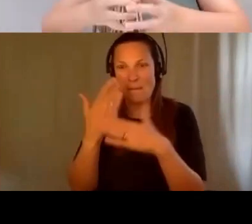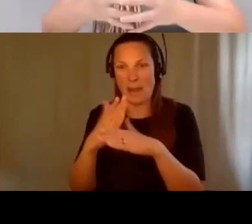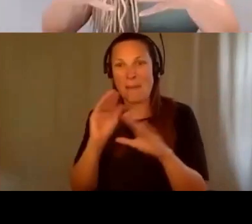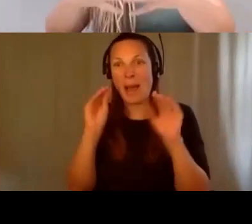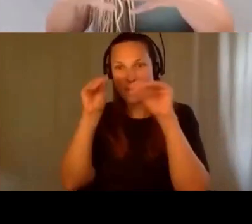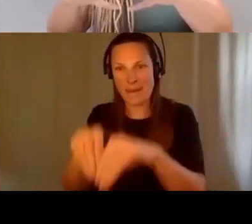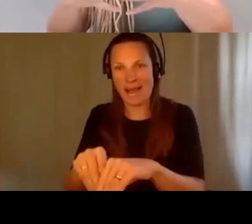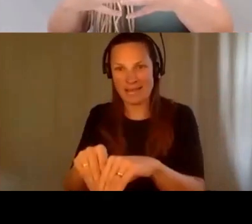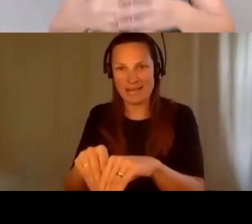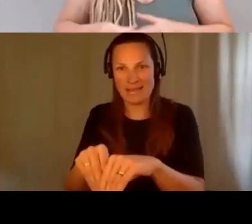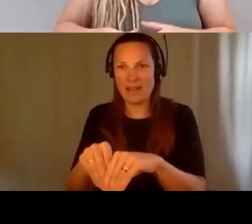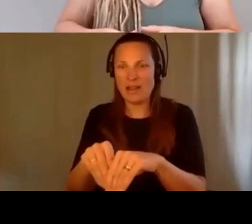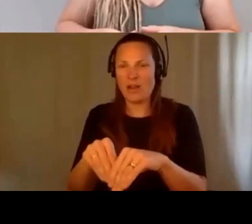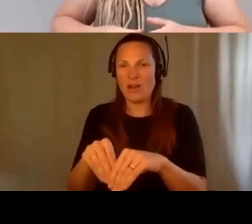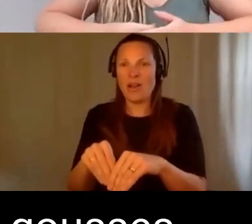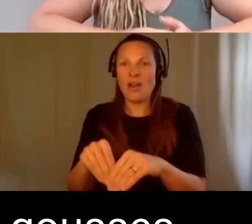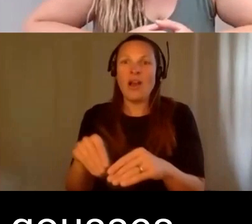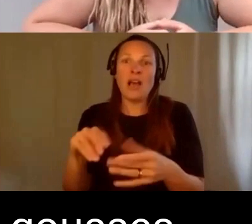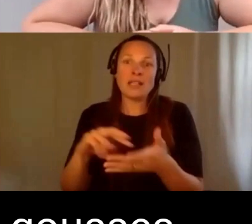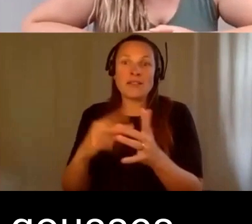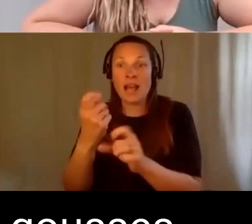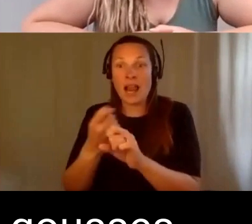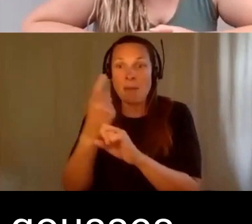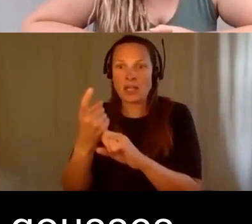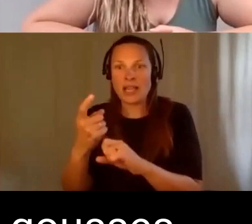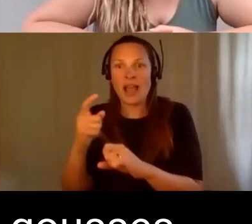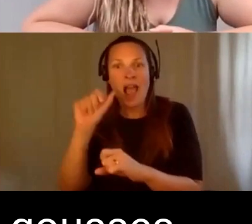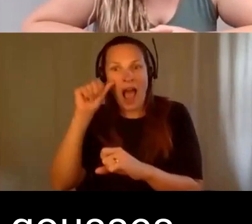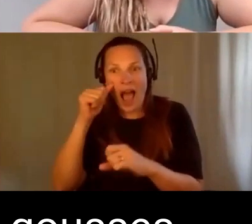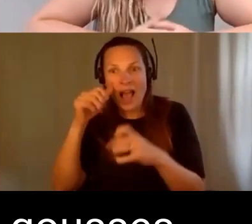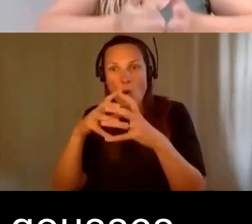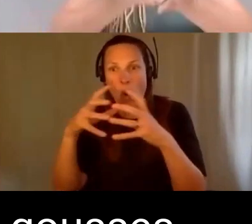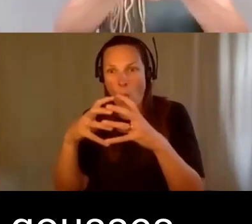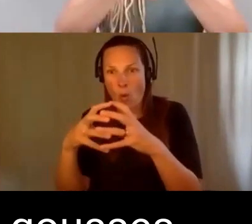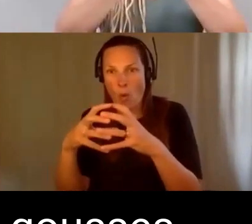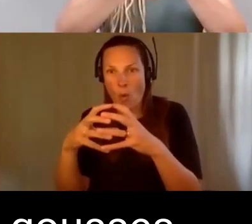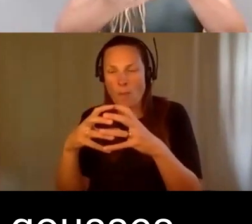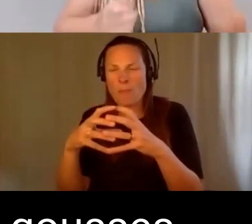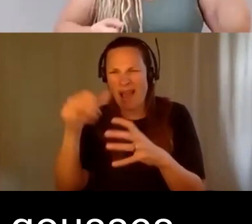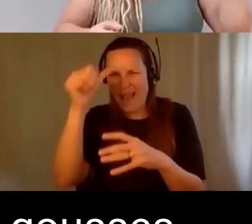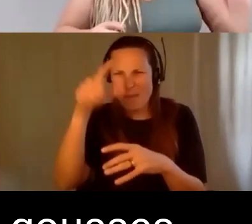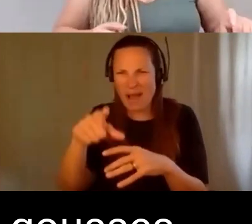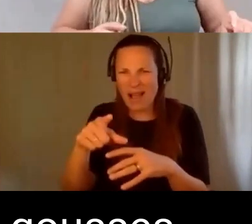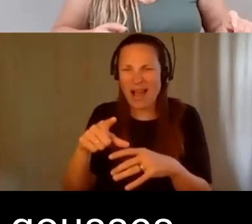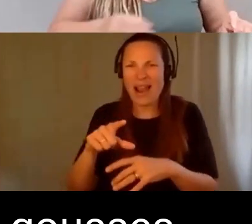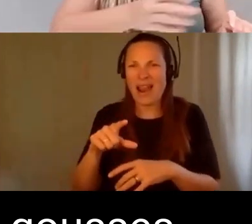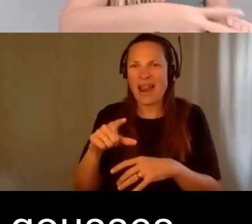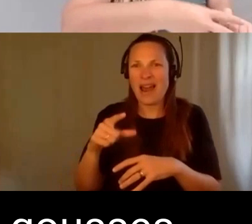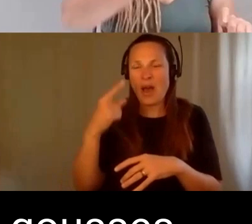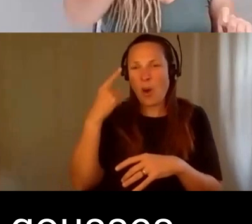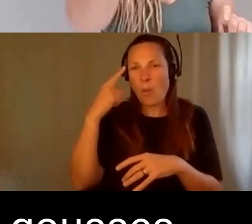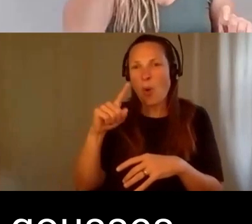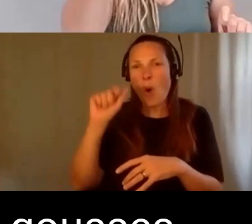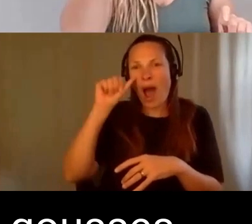avoir des gros bulbes d'ail. Donc, on se rappelle, quand on fait l'ail en gousse, puis